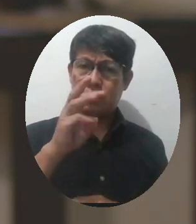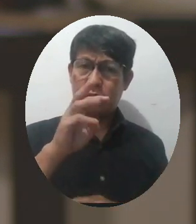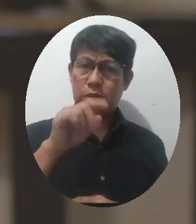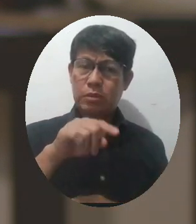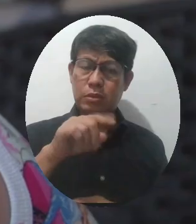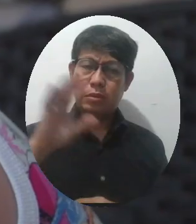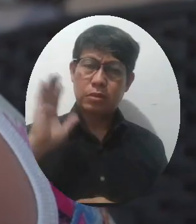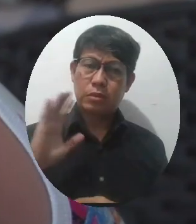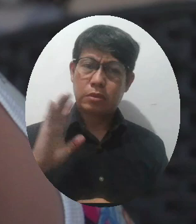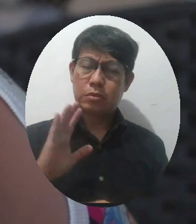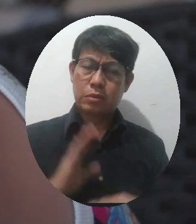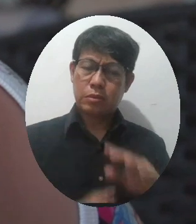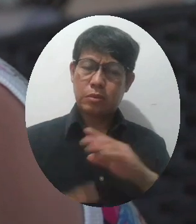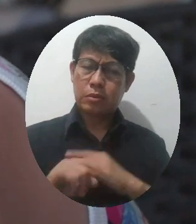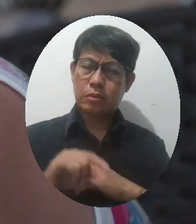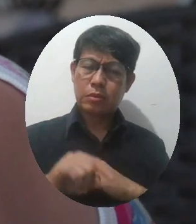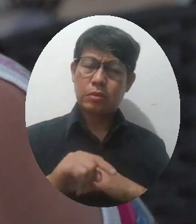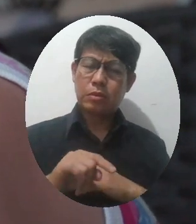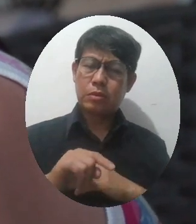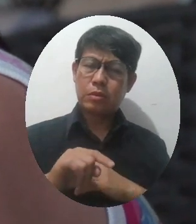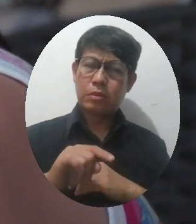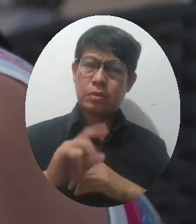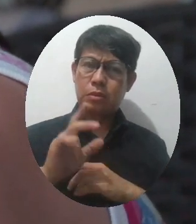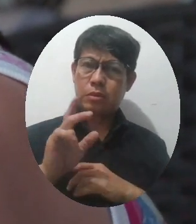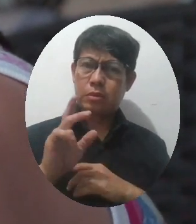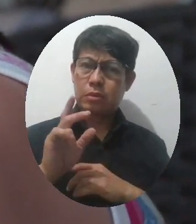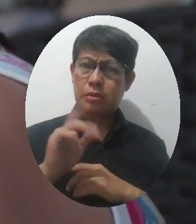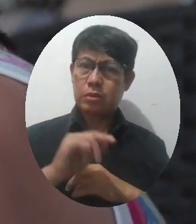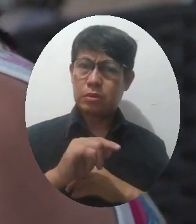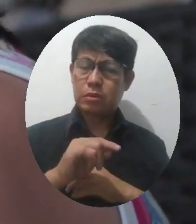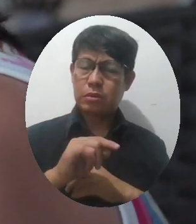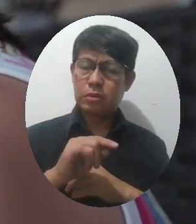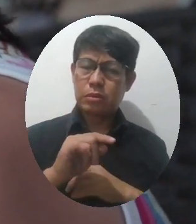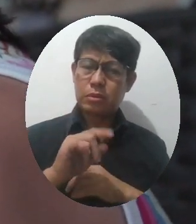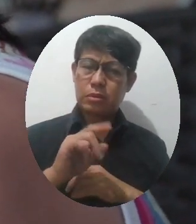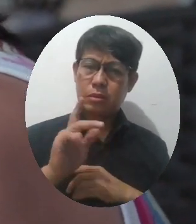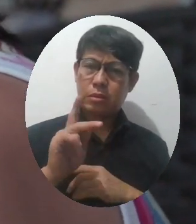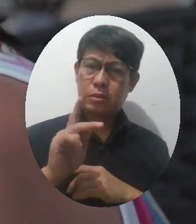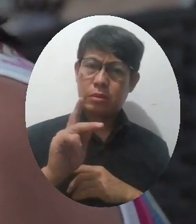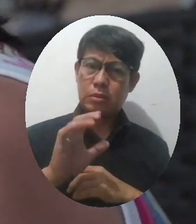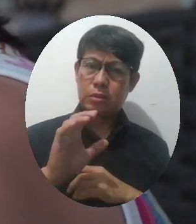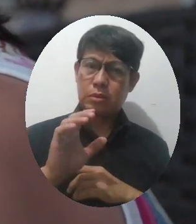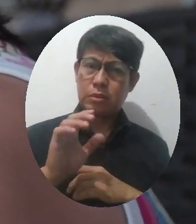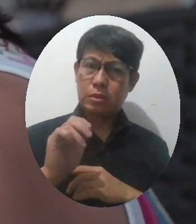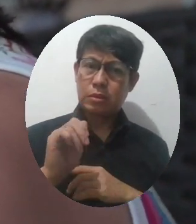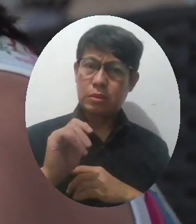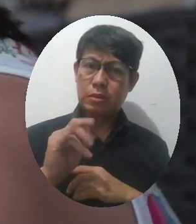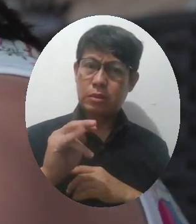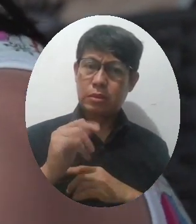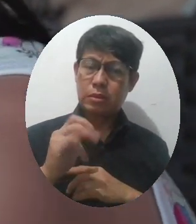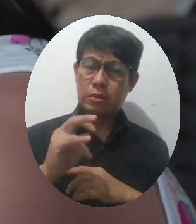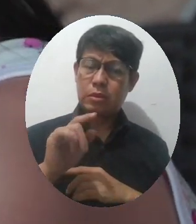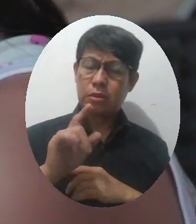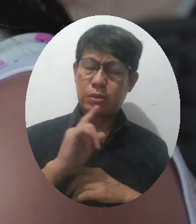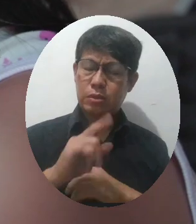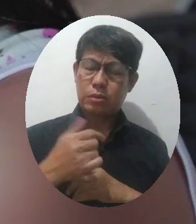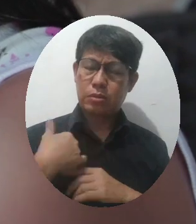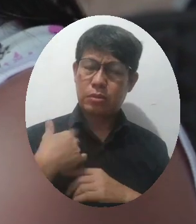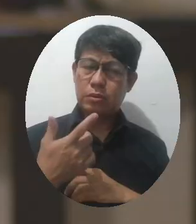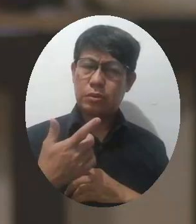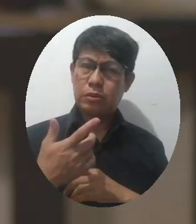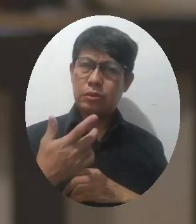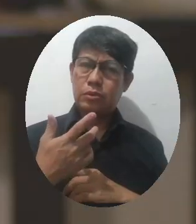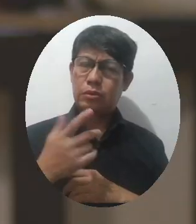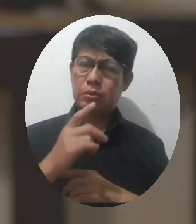line-in sa may Kaingin. Nanganak po ako ng 10 a.m. Lumabas din po ako ng